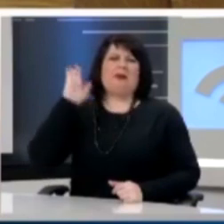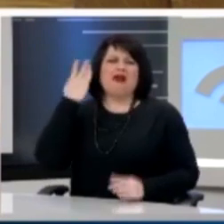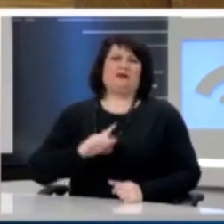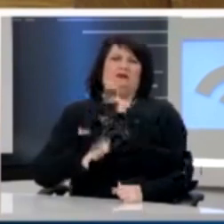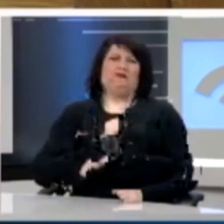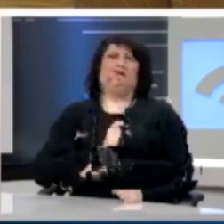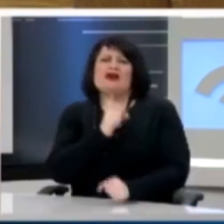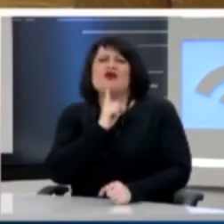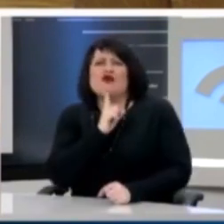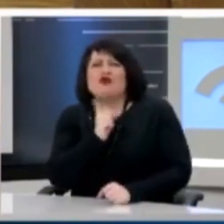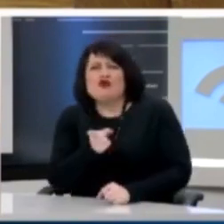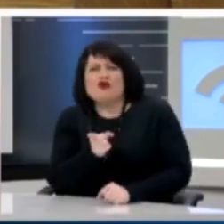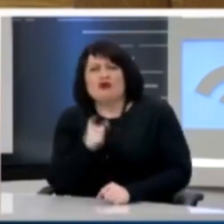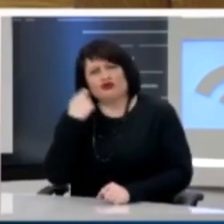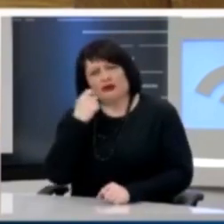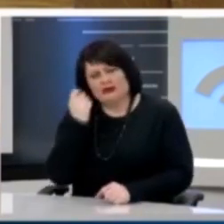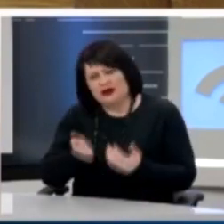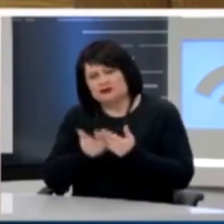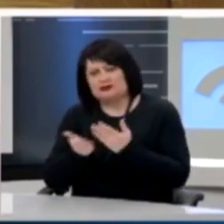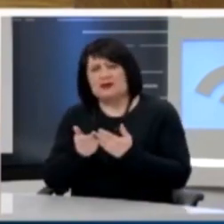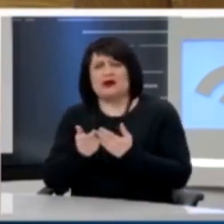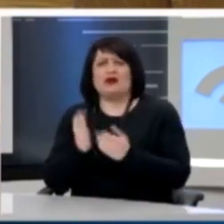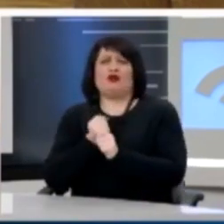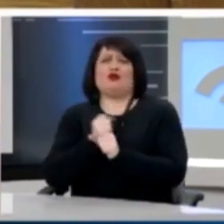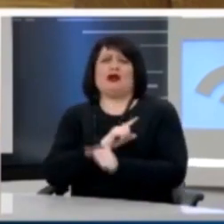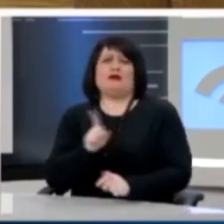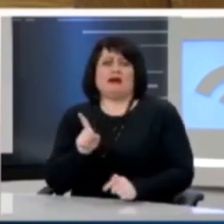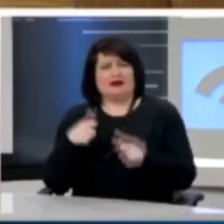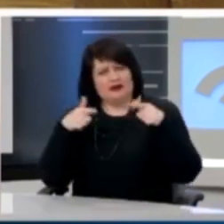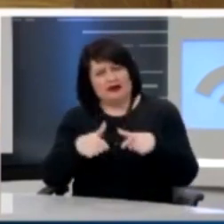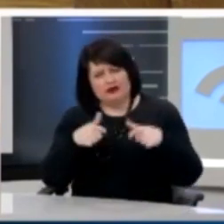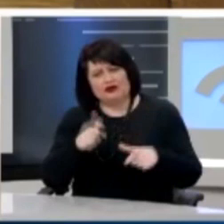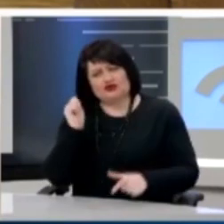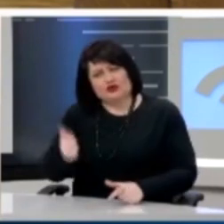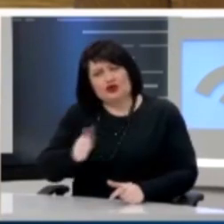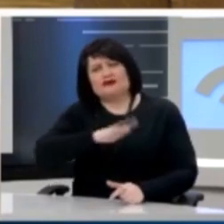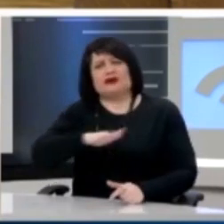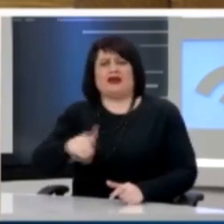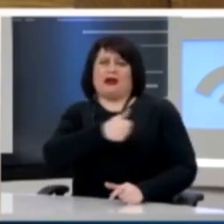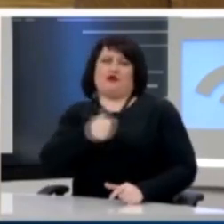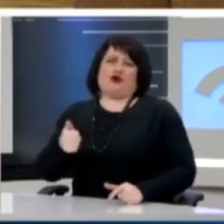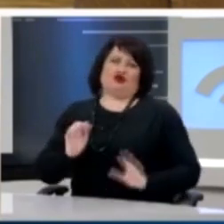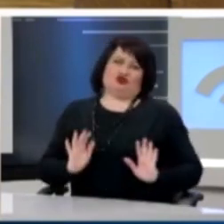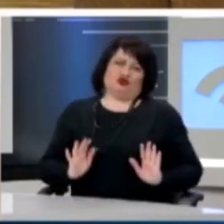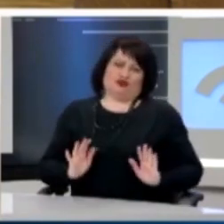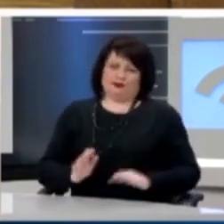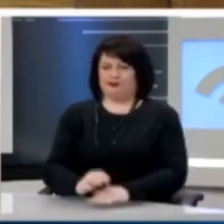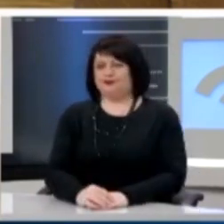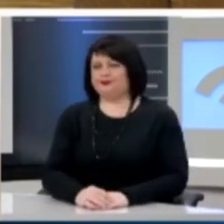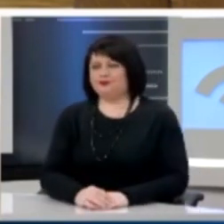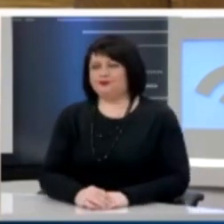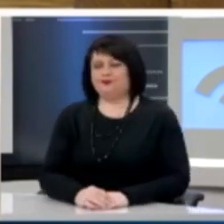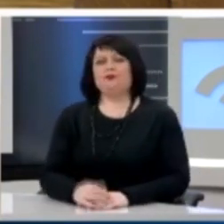οπισθοδρομικά, όπως την ενίσχυση μητέρων που επιλέγουν να μην εργάζονται ώστε να φροντίζουν αυτές μόνες αποκλειστικά τα παιδιά τους.